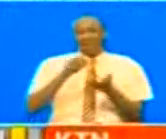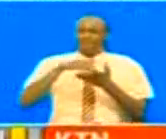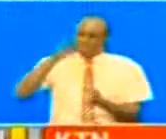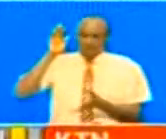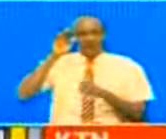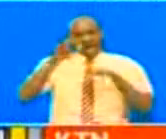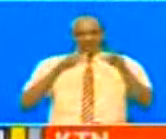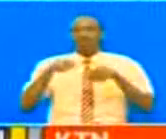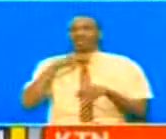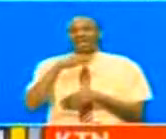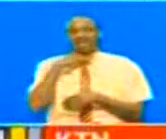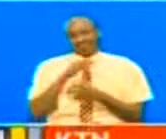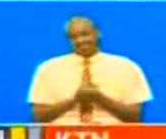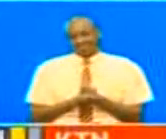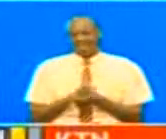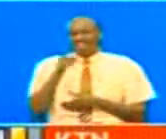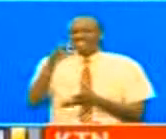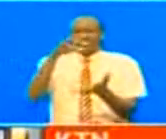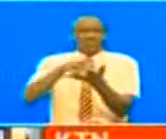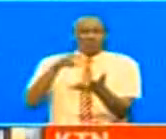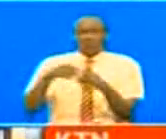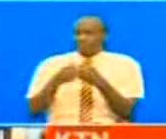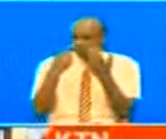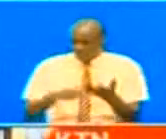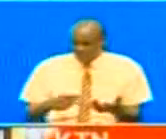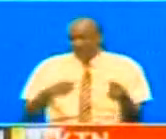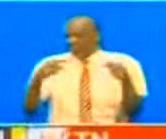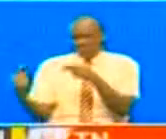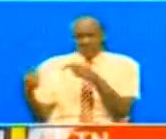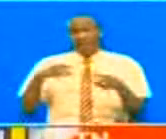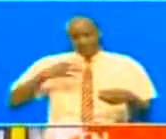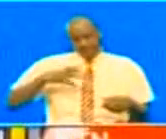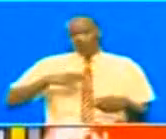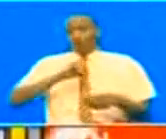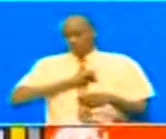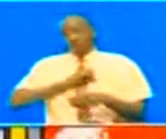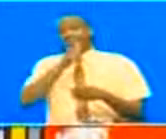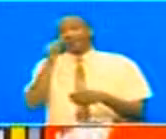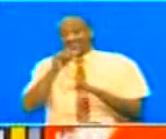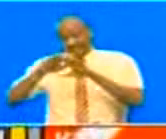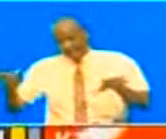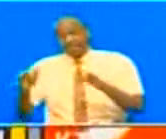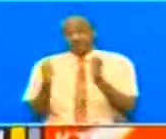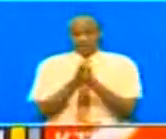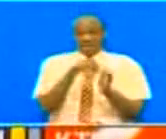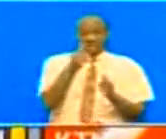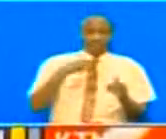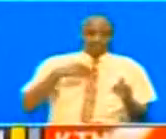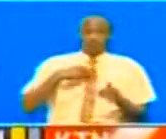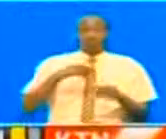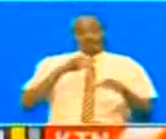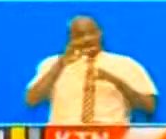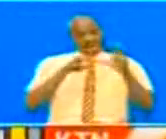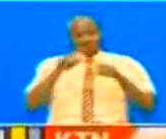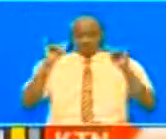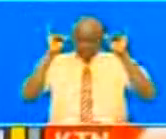zaidi. Hali hii imesababisha kuwepo mvutano baina ya wamiliki wa mashamba ya kibinafsi, wamiliki wa mbuga na wafugaji.